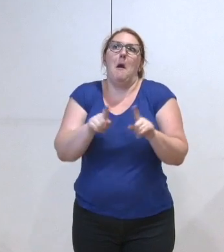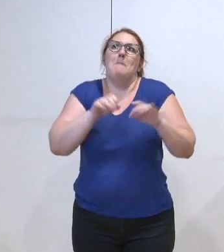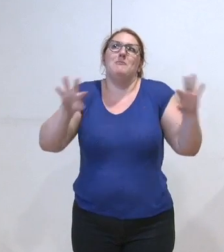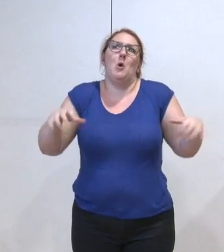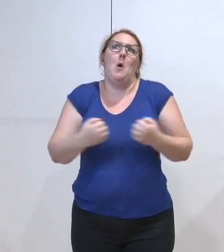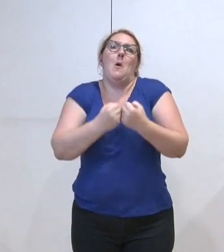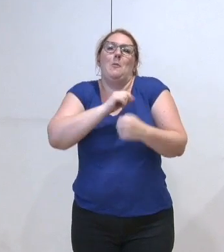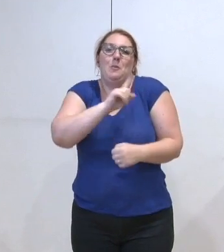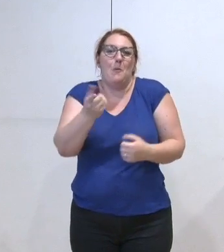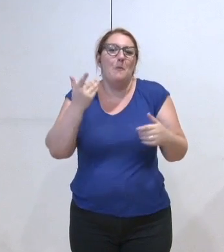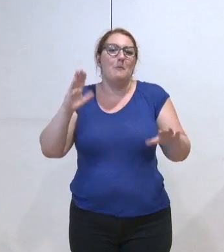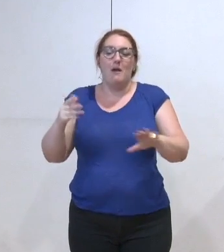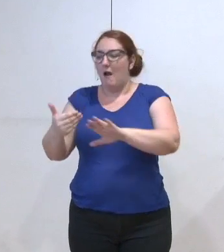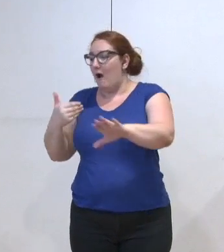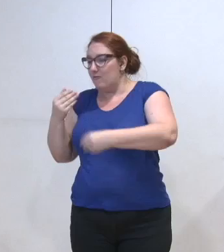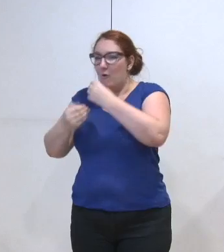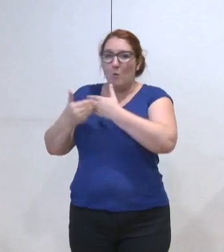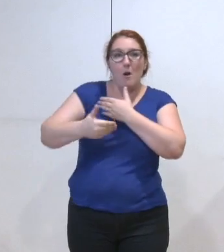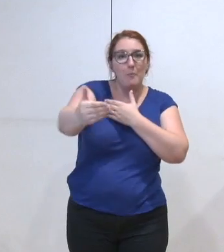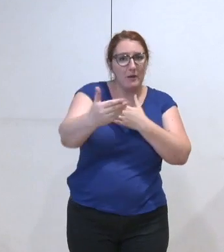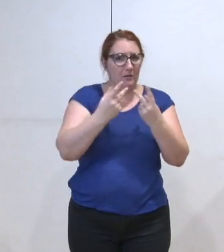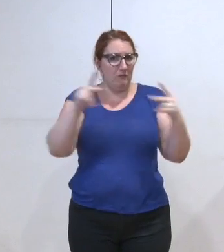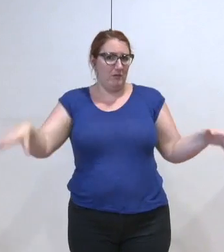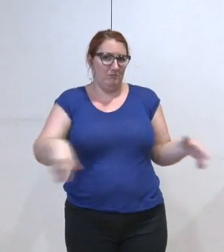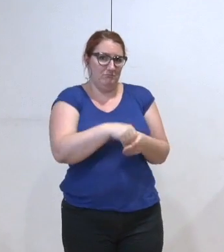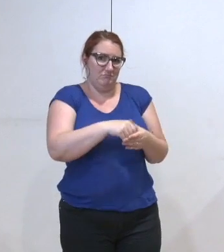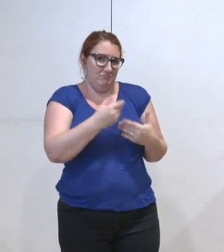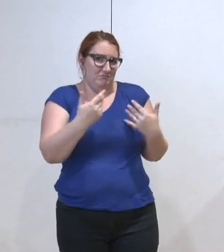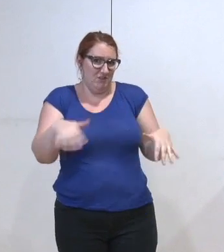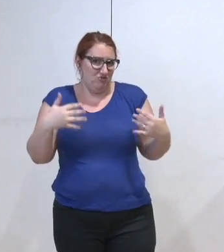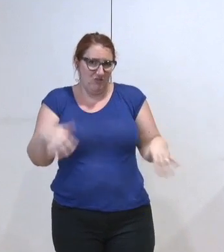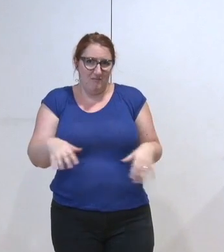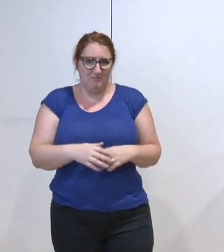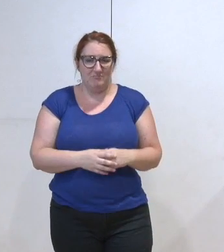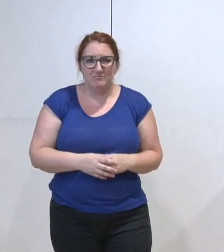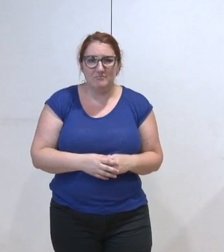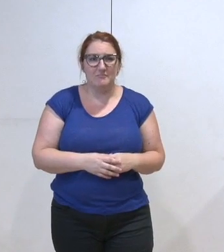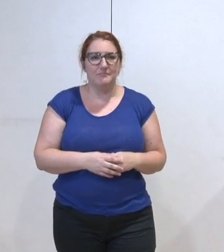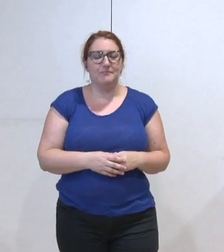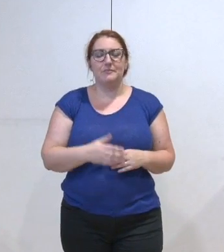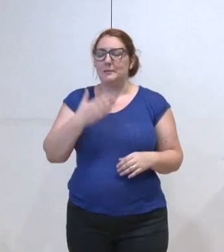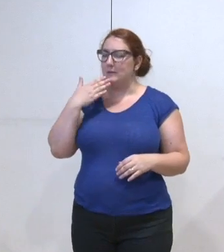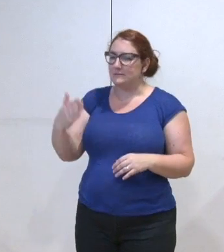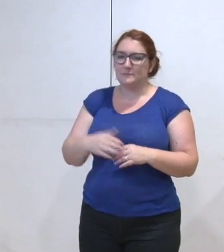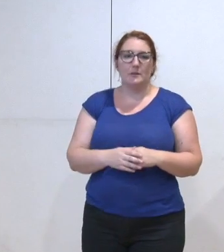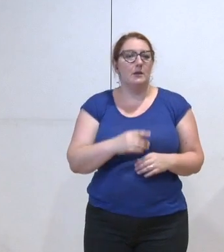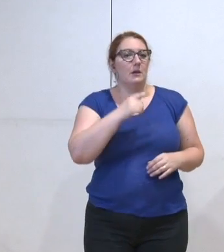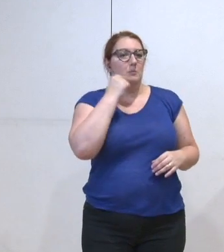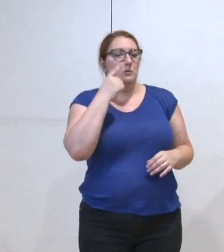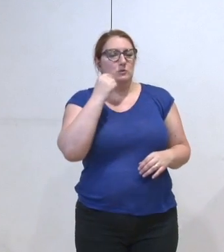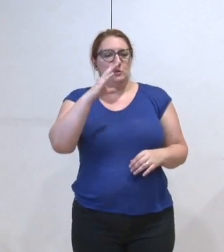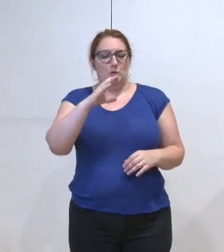ville voilà je vous remercie monsieur casenav oui une question aussi sur